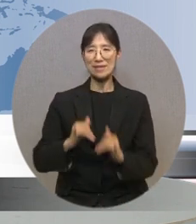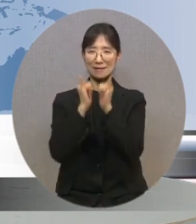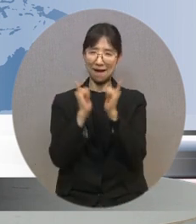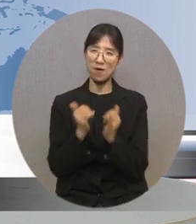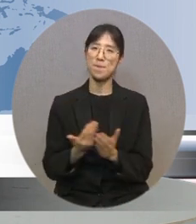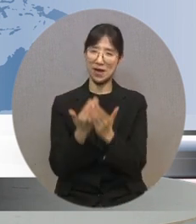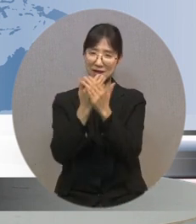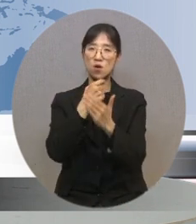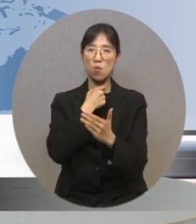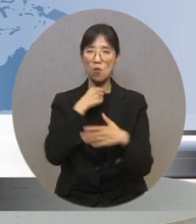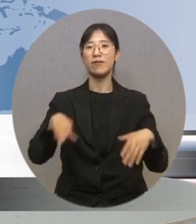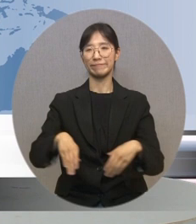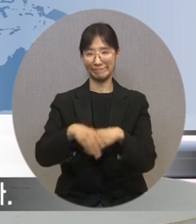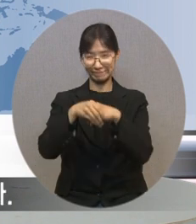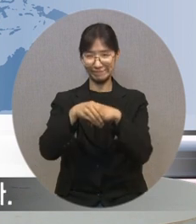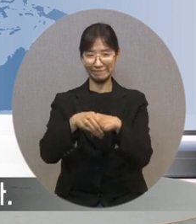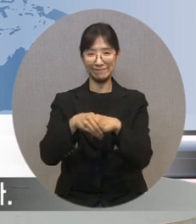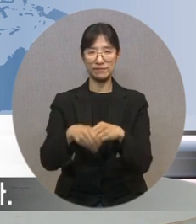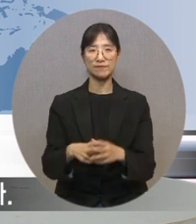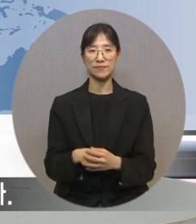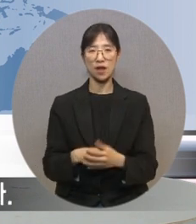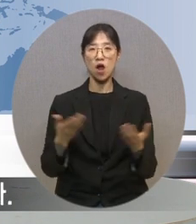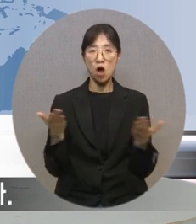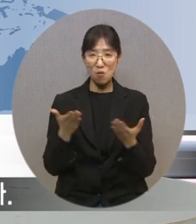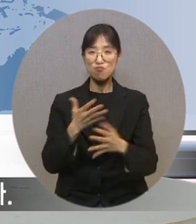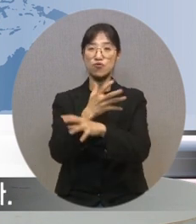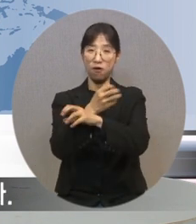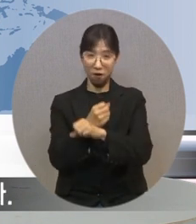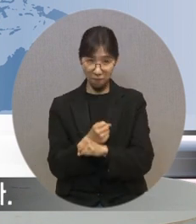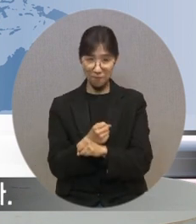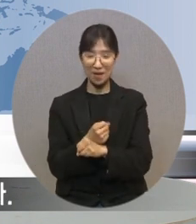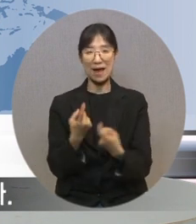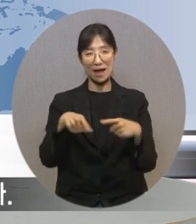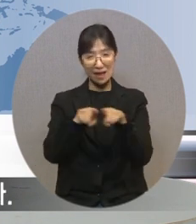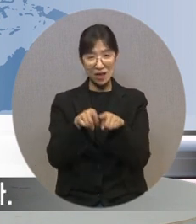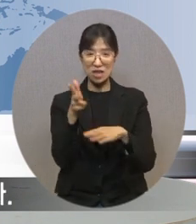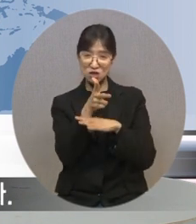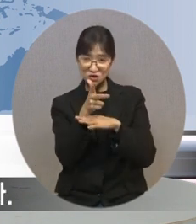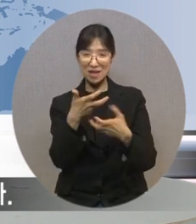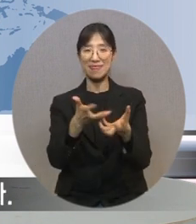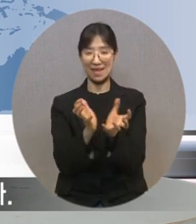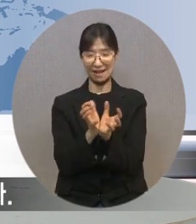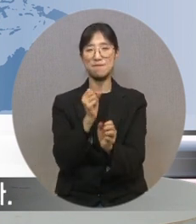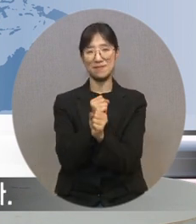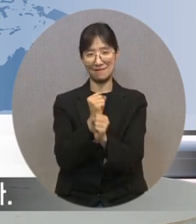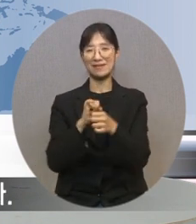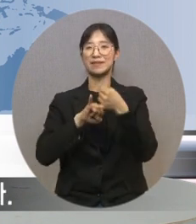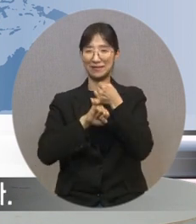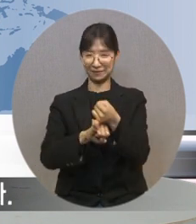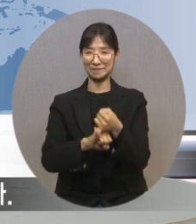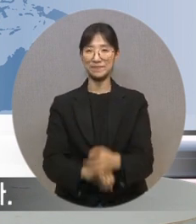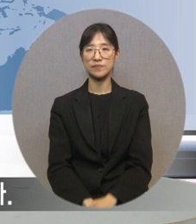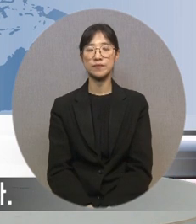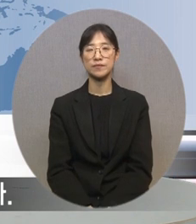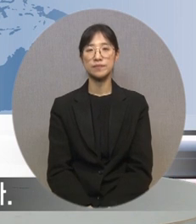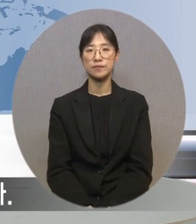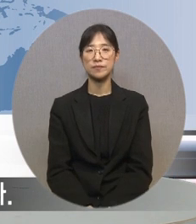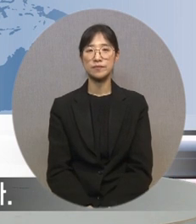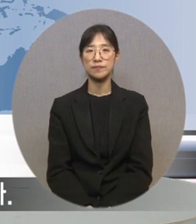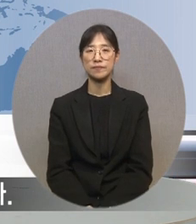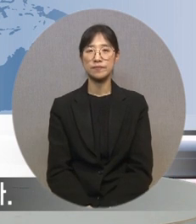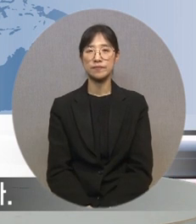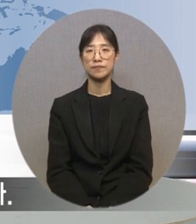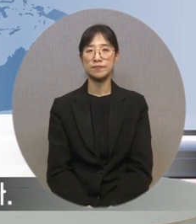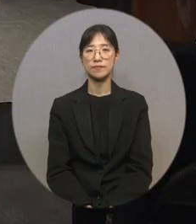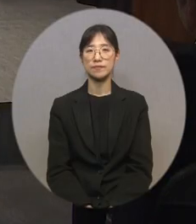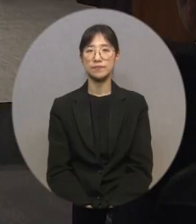위해 손을 맞잡았습니다. 업무 협약을 통해 공동 취재단 구성 또한 약속했는데요. 김은별 기자가 전합니다.